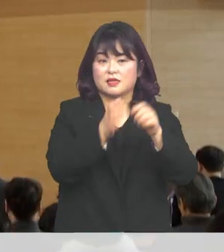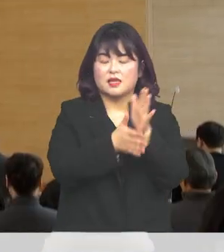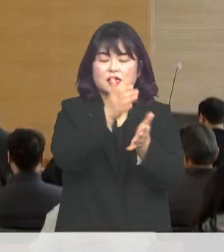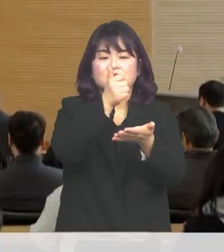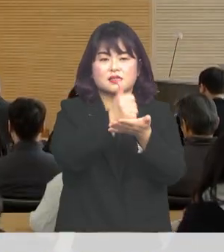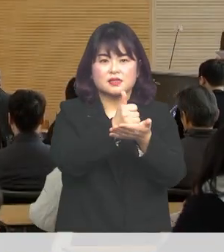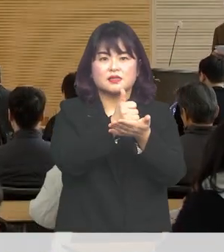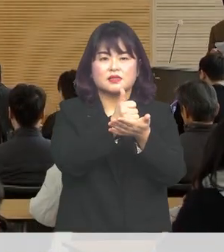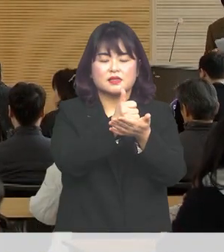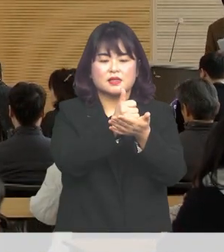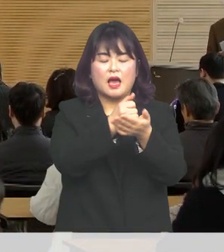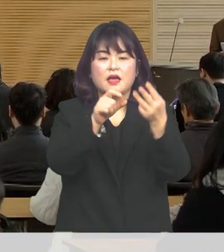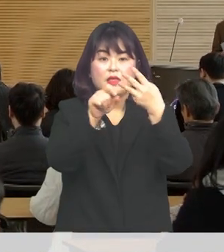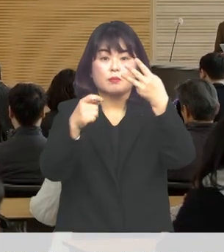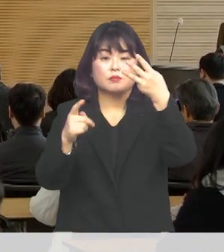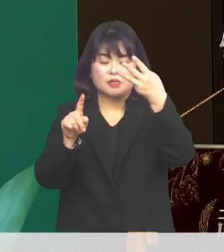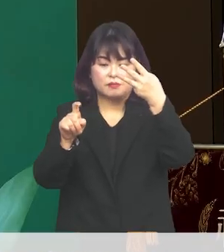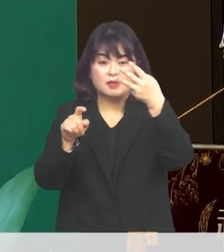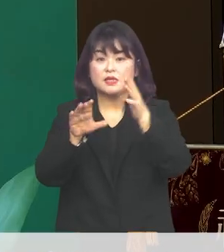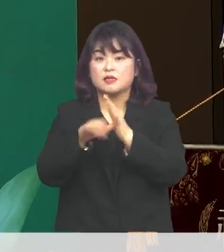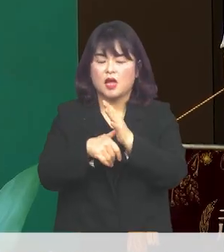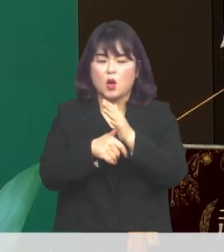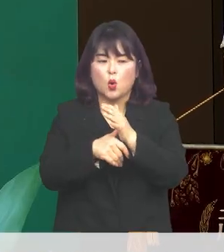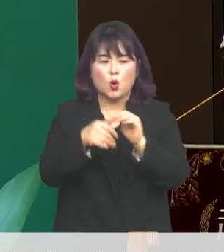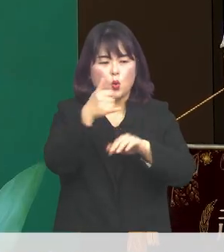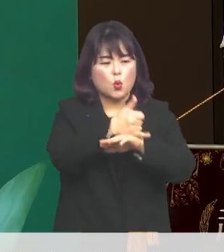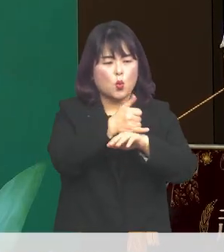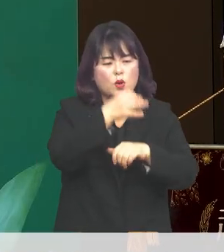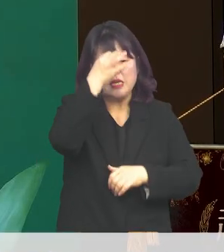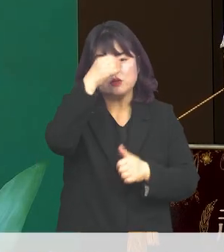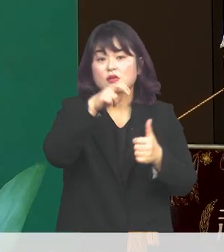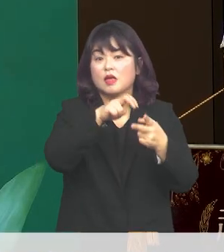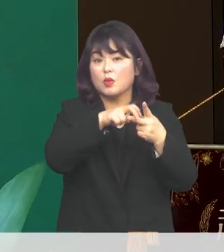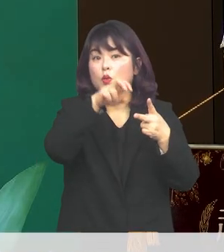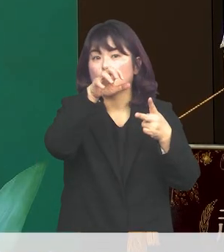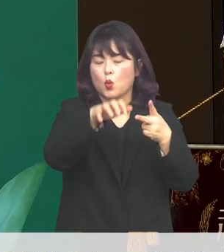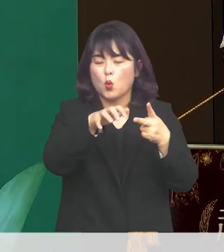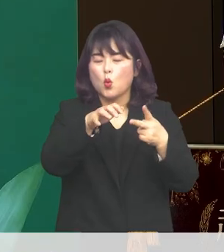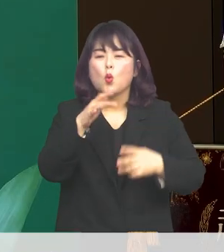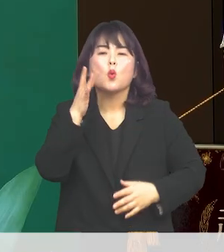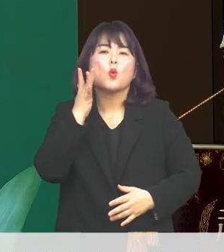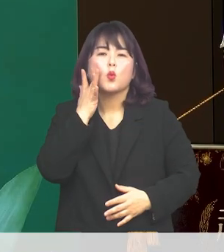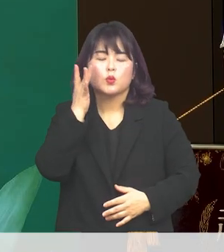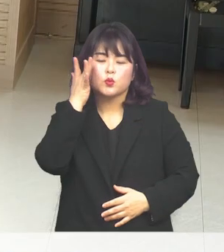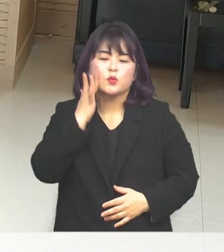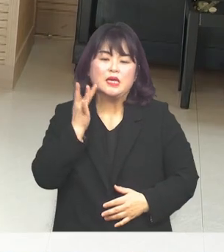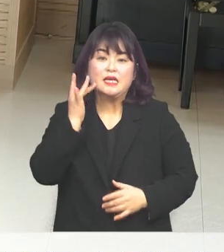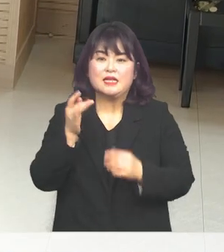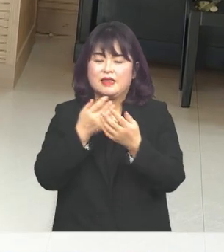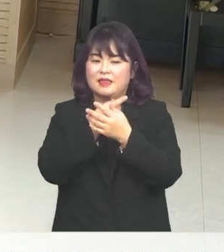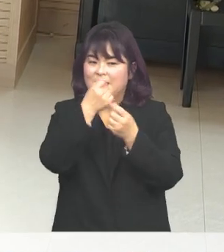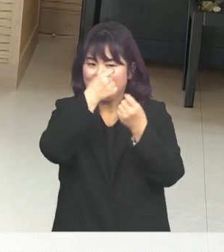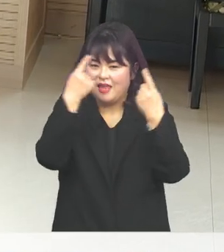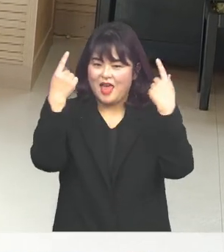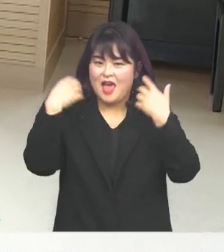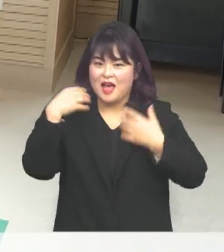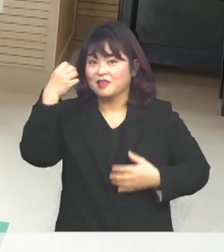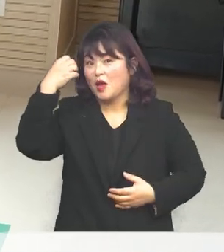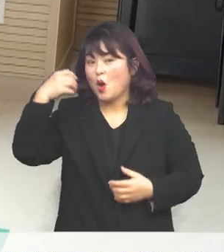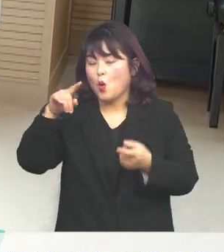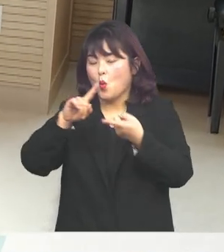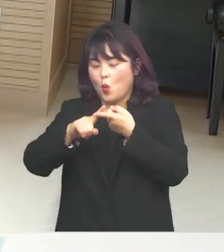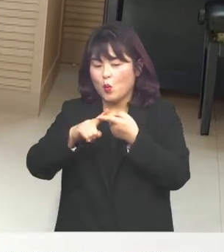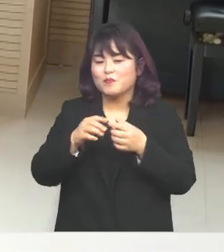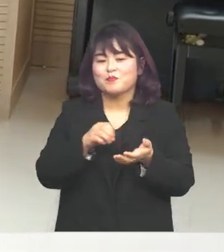이상일 용인특례시장은 지난 12일 농업기술센터에서 열린 용인 그린대학 대학원 입학식에